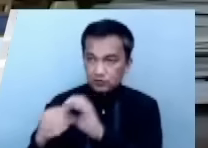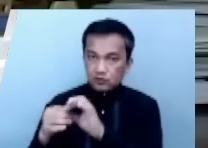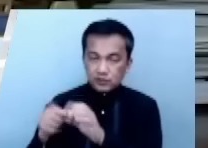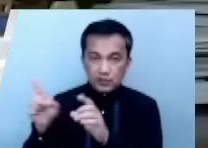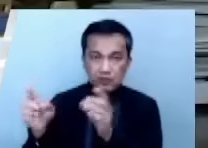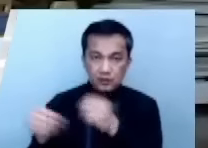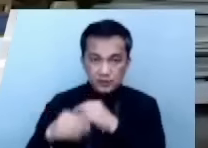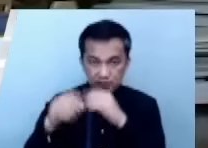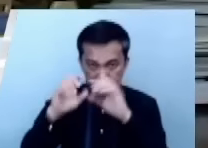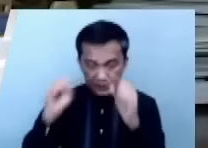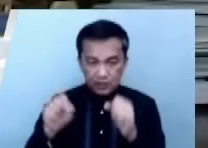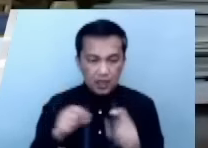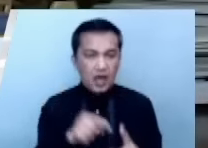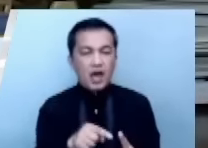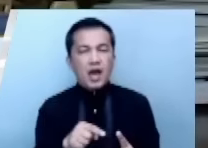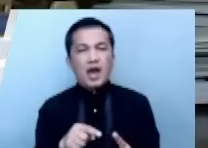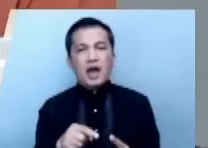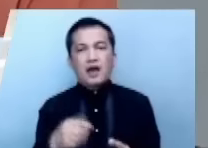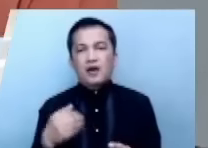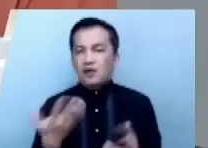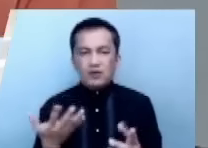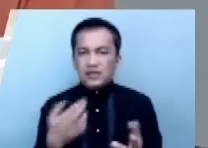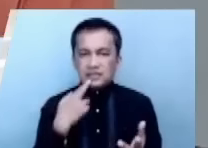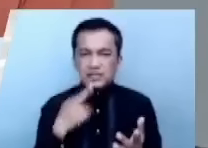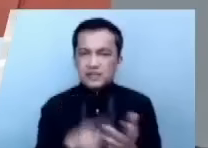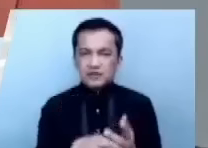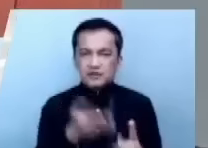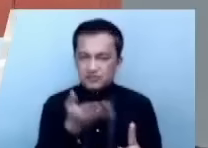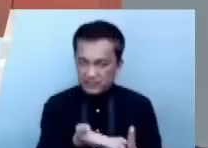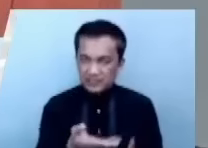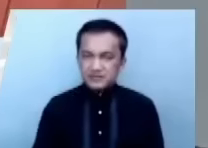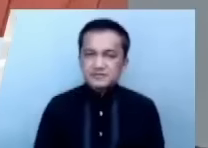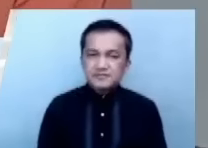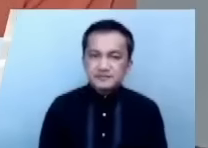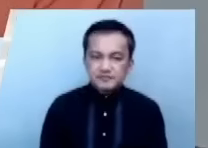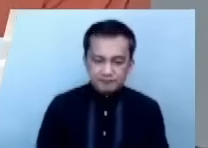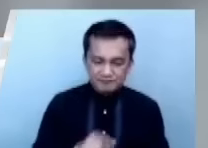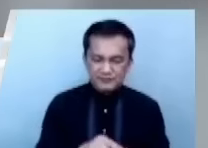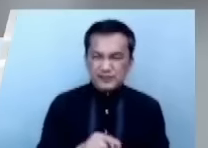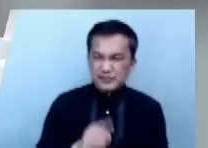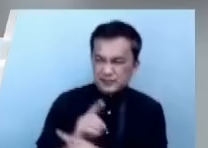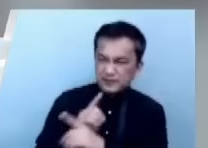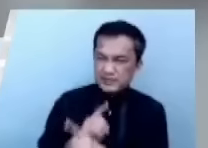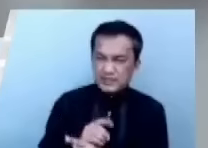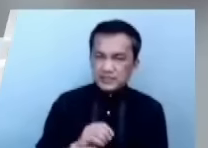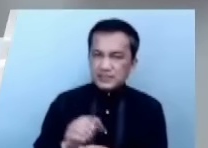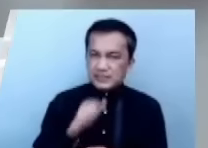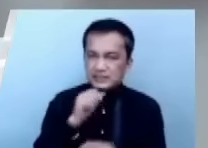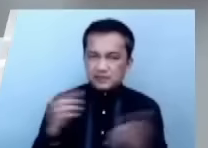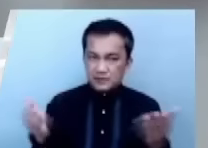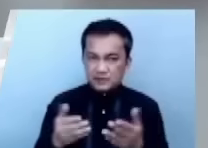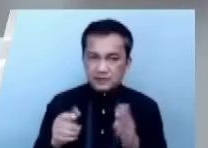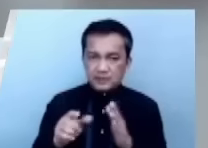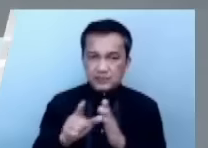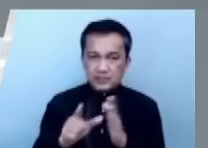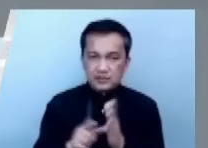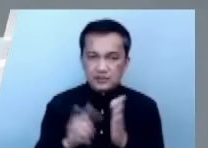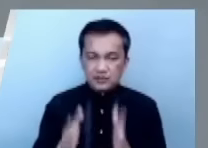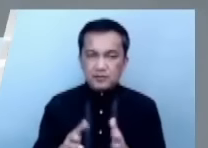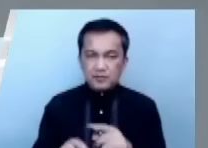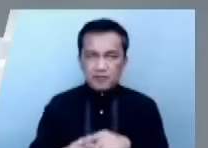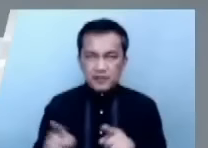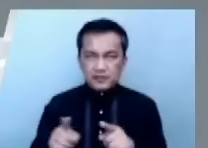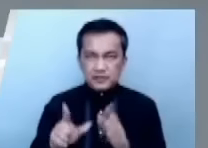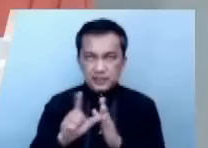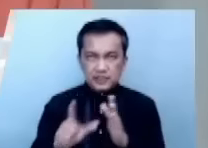and it turned out na wala silang record sa taong ito. Depensa ng suspect, hindi siya nagpakilala bilang abogado kung hindi isang legal